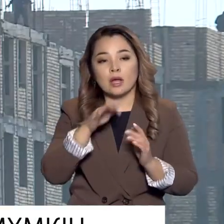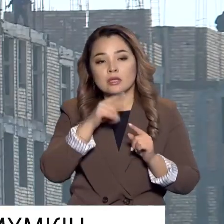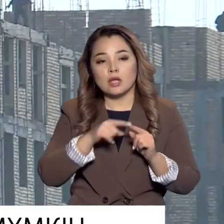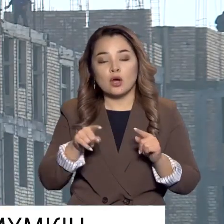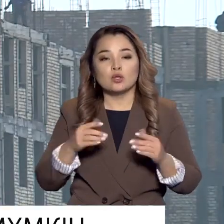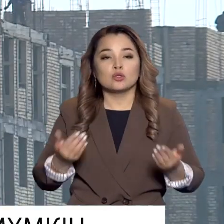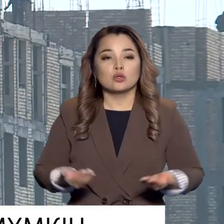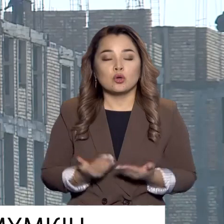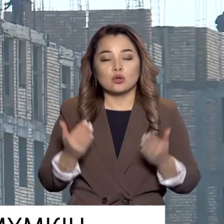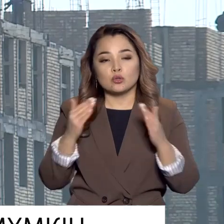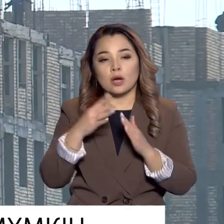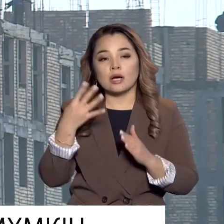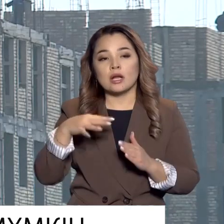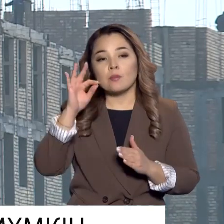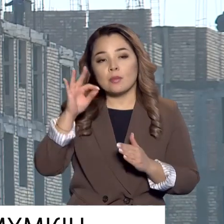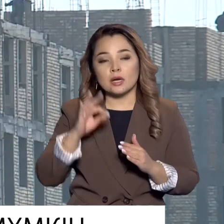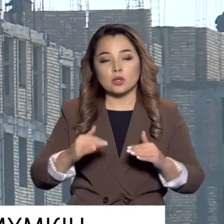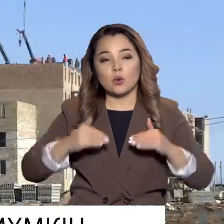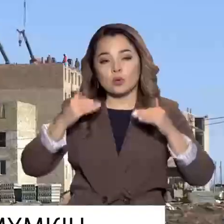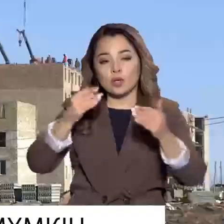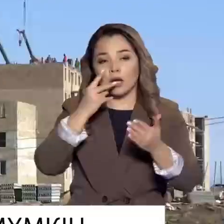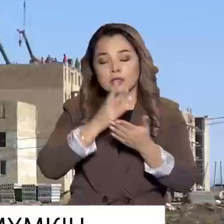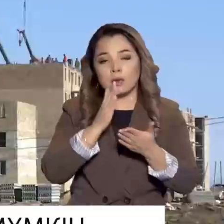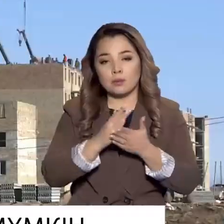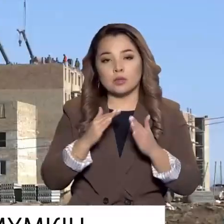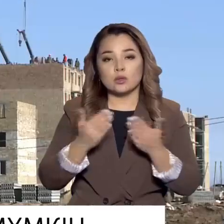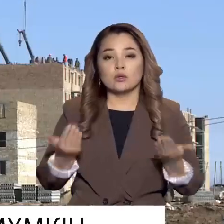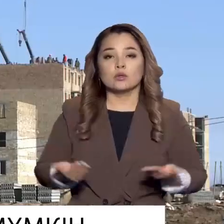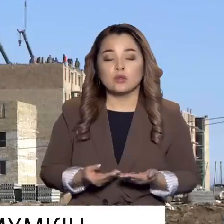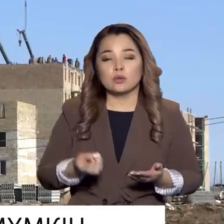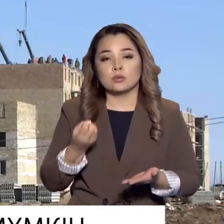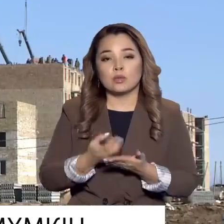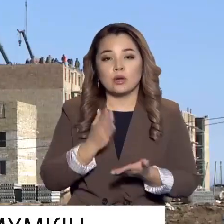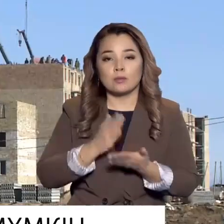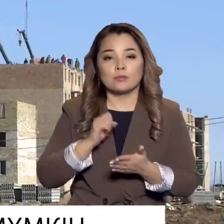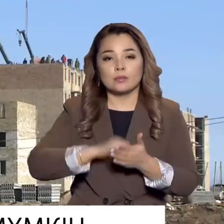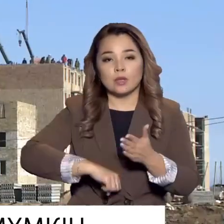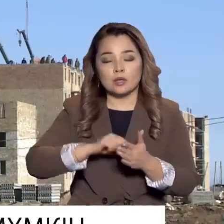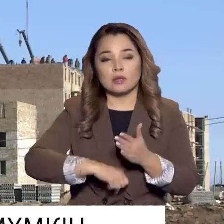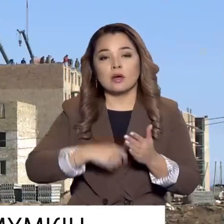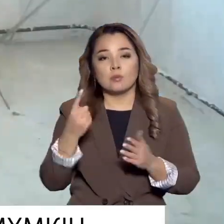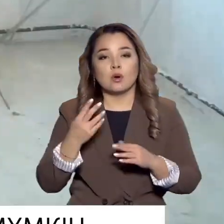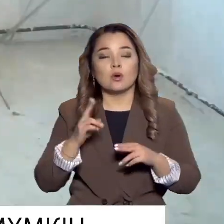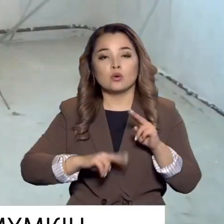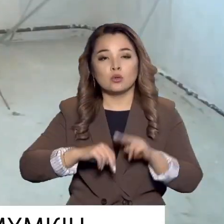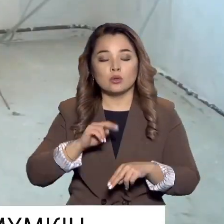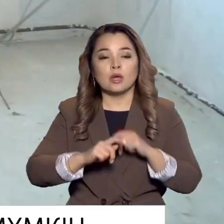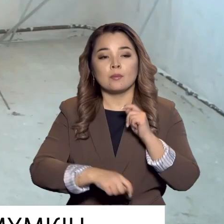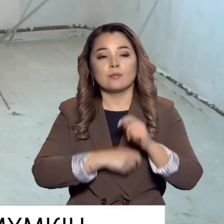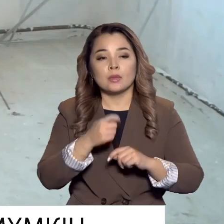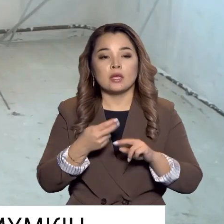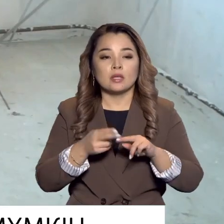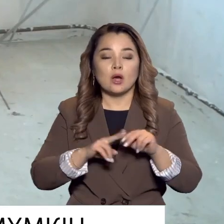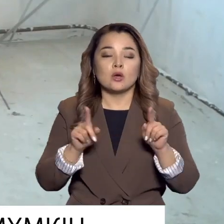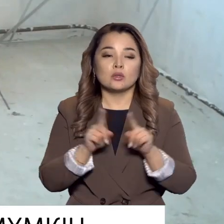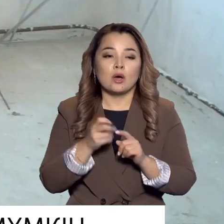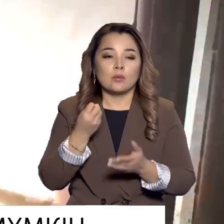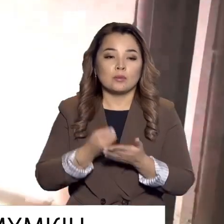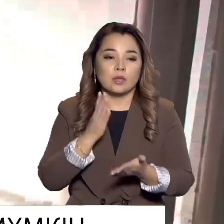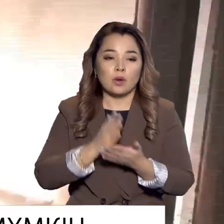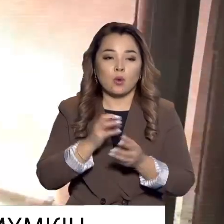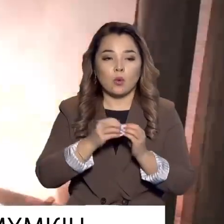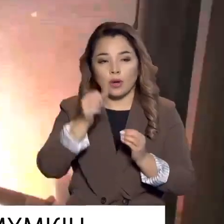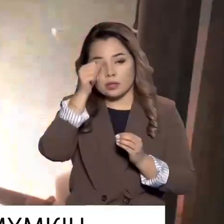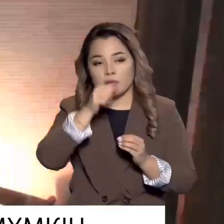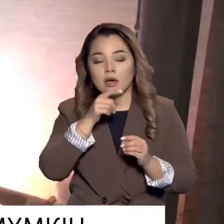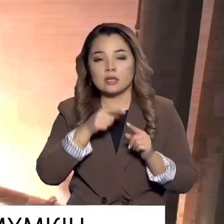үйге сұраныс 40%-ға өскенін айтады. Баспана бағасының күрт көтерілуіне бірден бір себеп құрылыс материалдарының қымбаттауы. Биылғы 10 айда